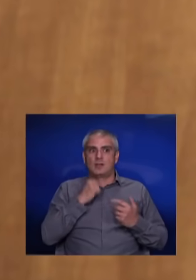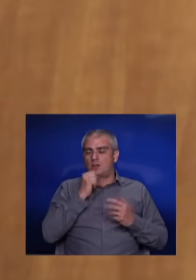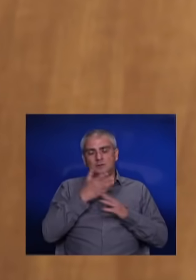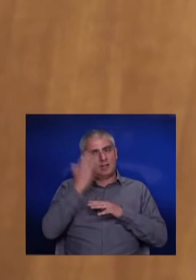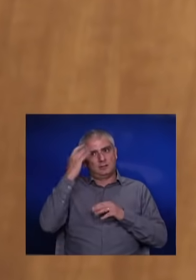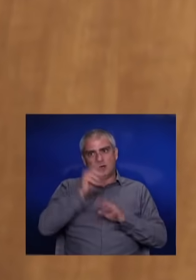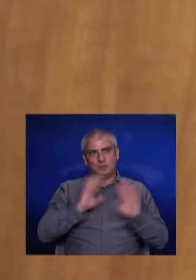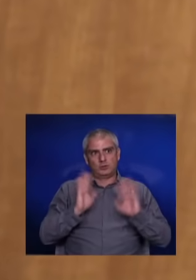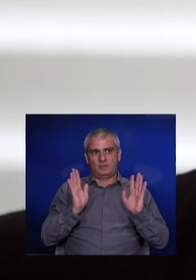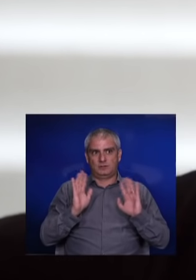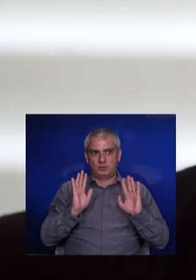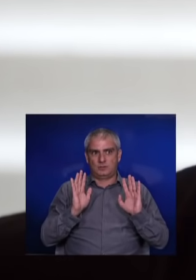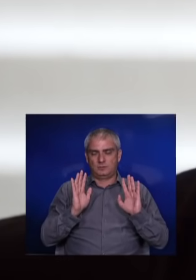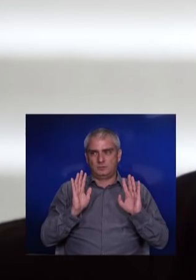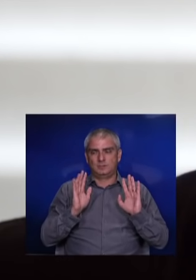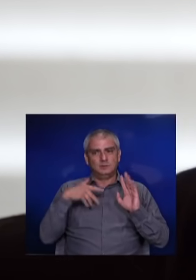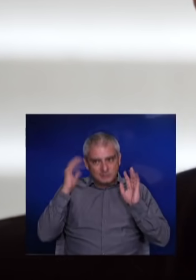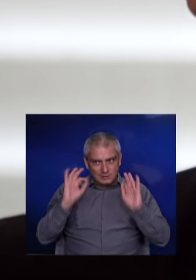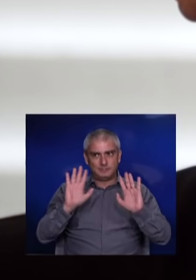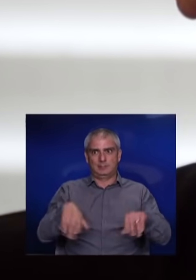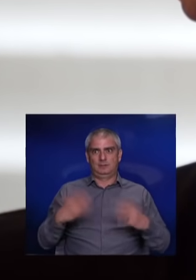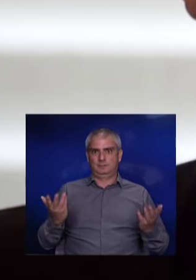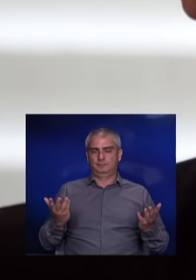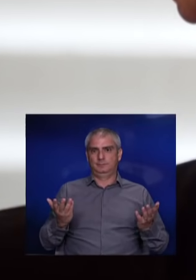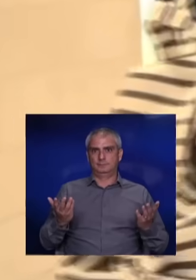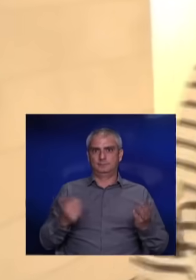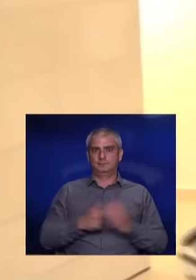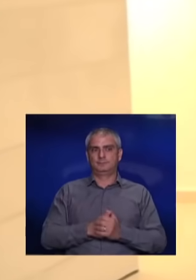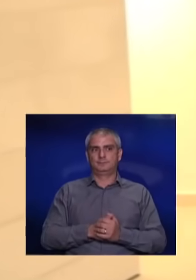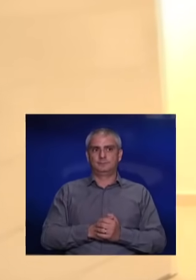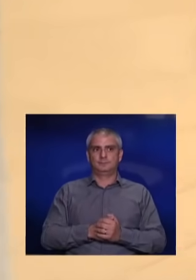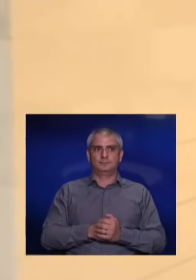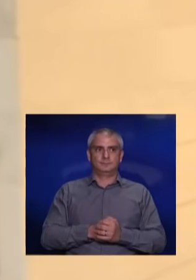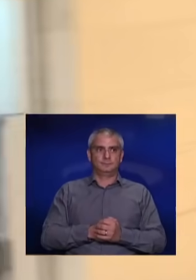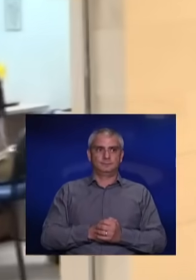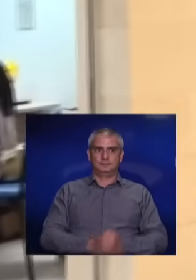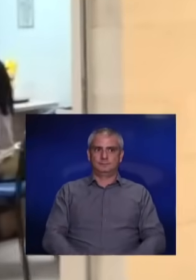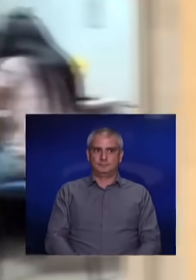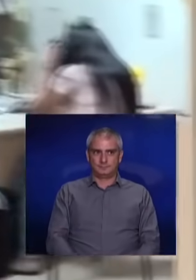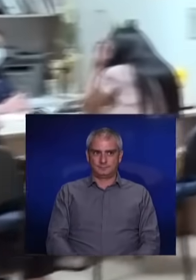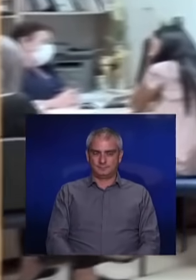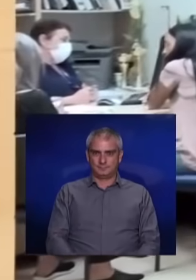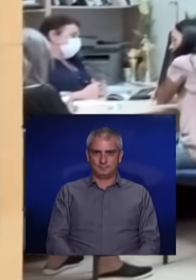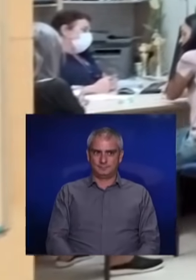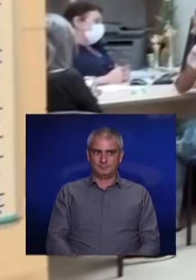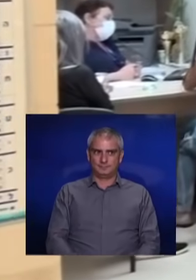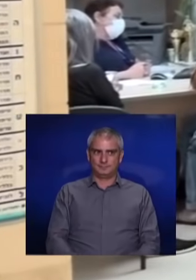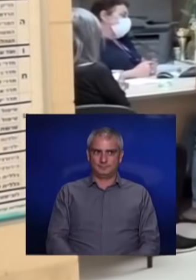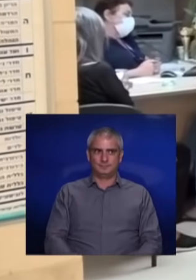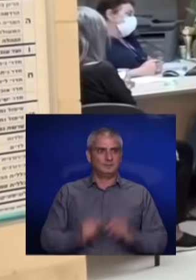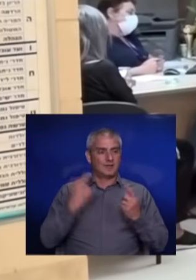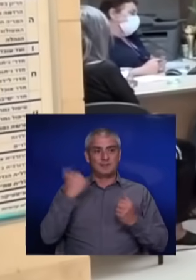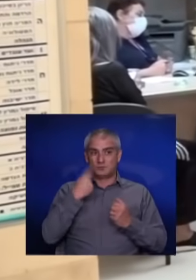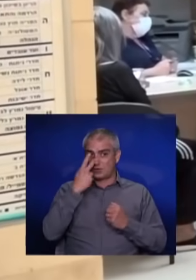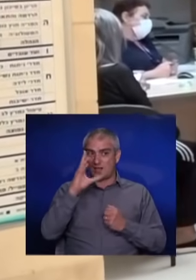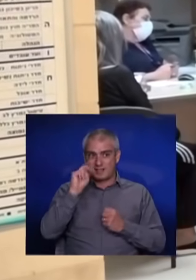להיכנס למכנס הזה. אני... יהיה בסדר. תגל, איפה נכנסתי? קורה. תמיד כשאני רואה את